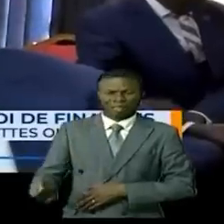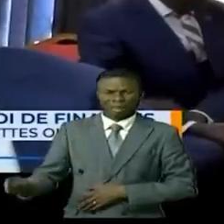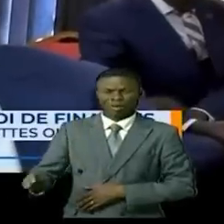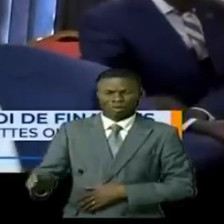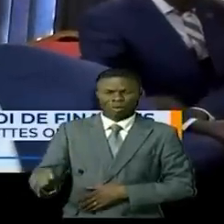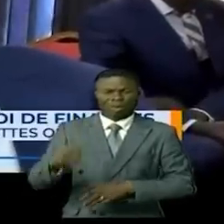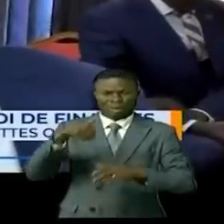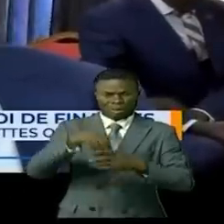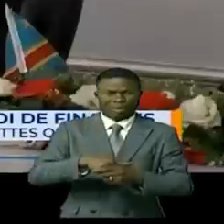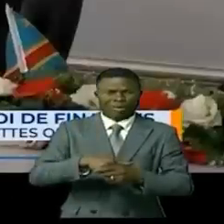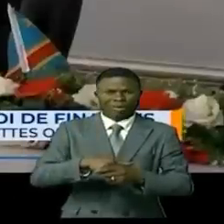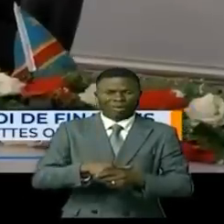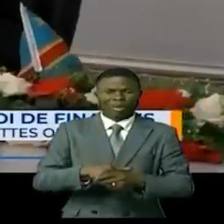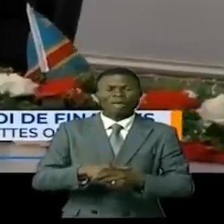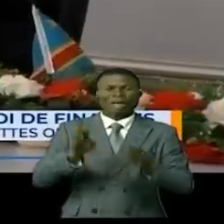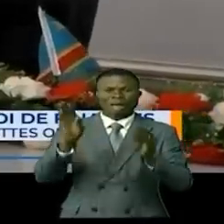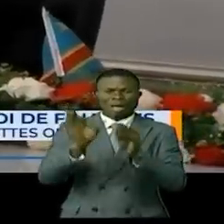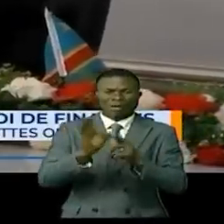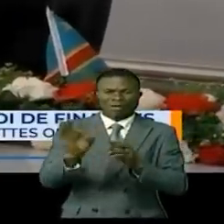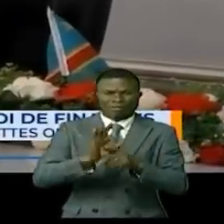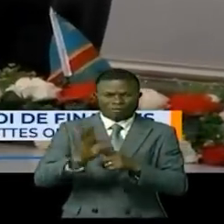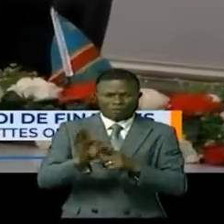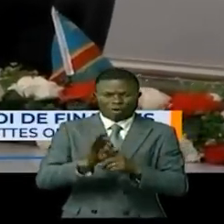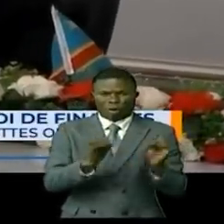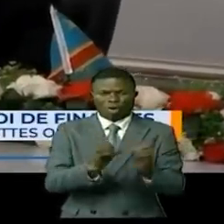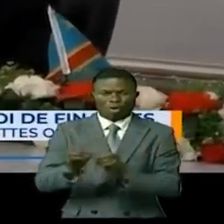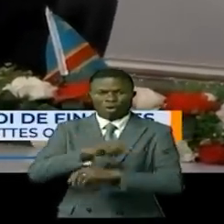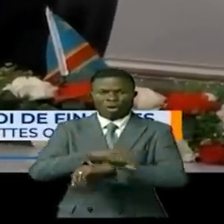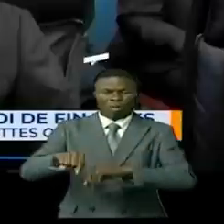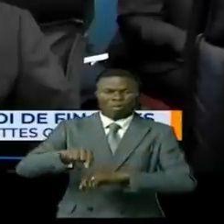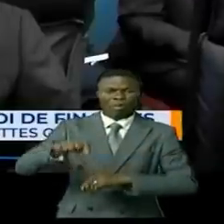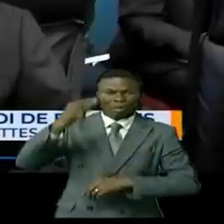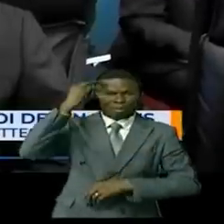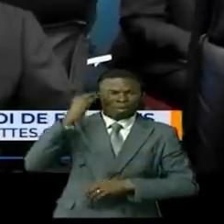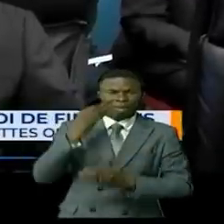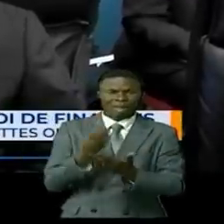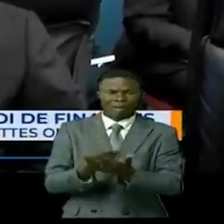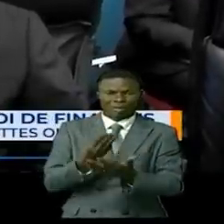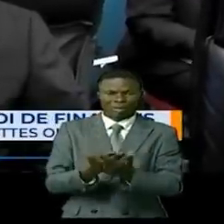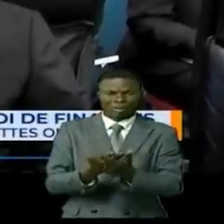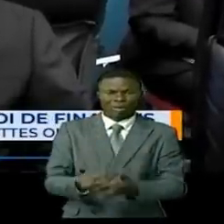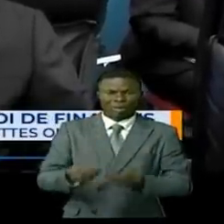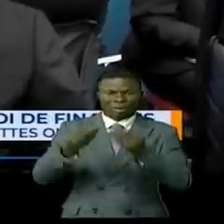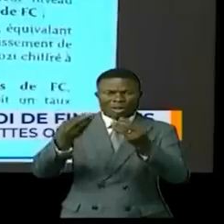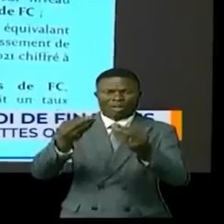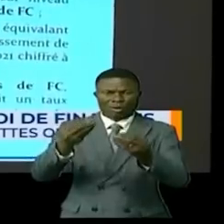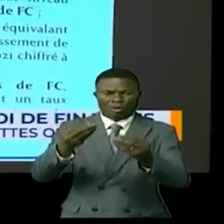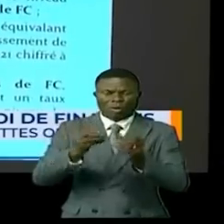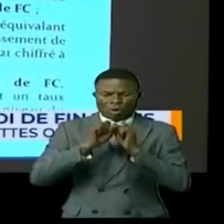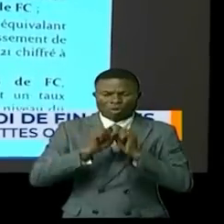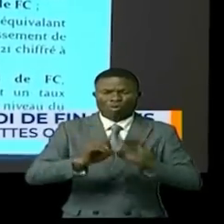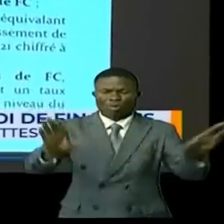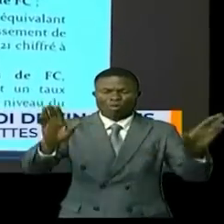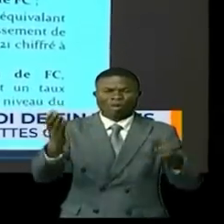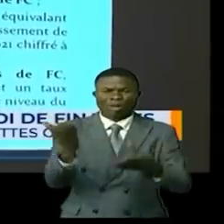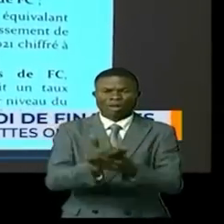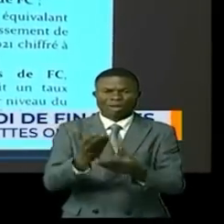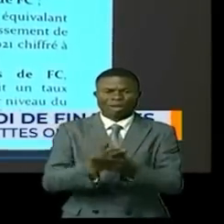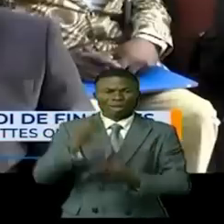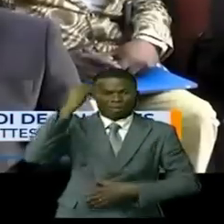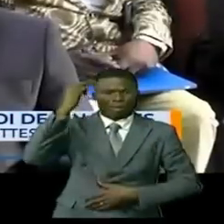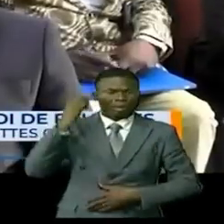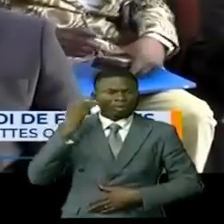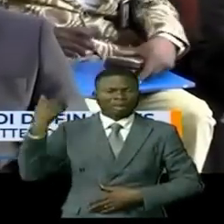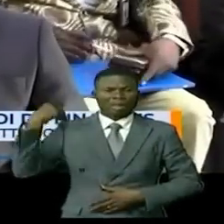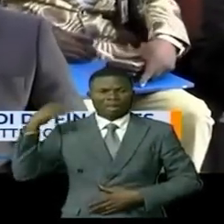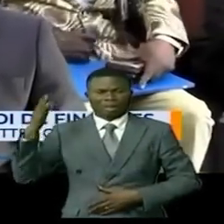C'est au cours des ateliers organisés par le ministère du Budget qui a consacré aussi la vulgarisation de la circulaire du ministre